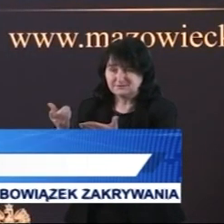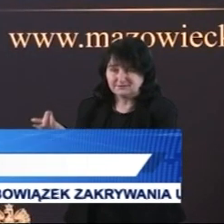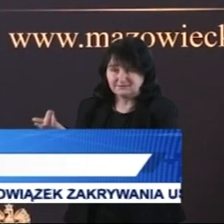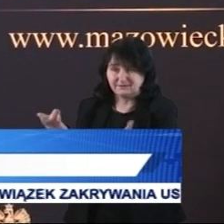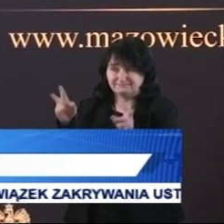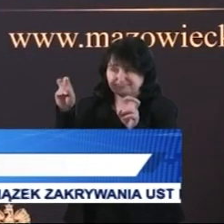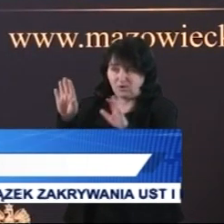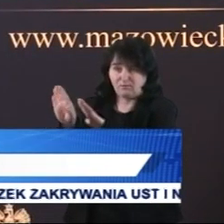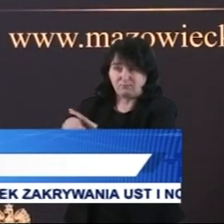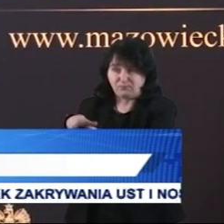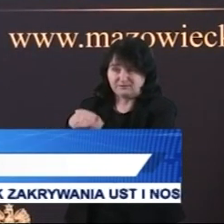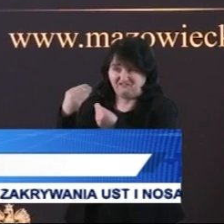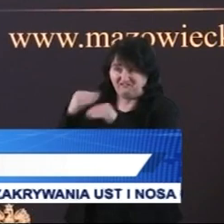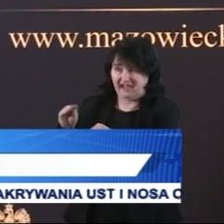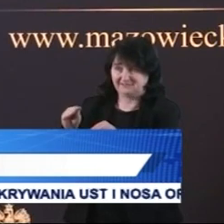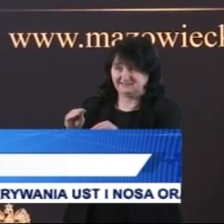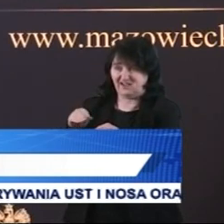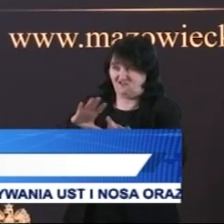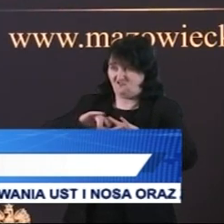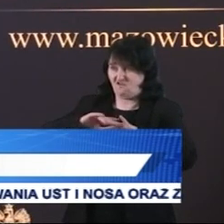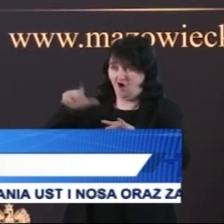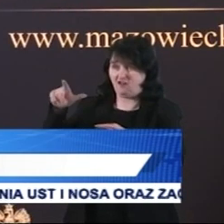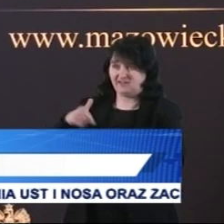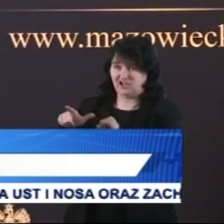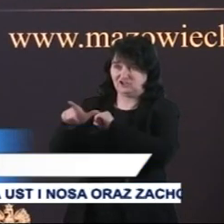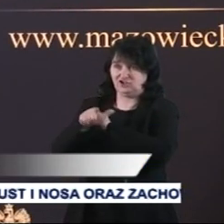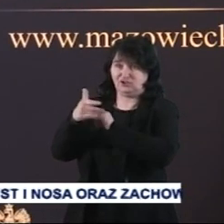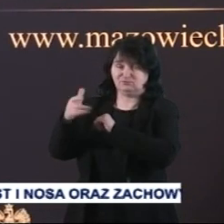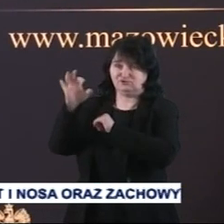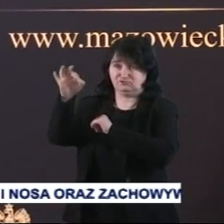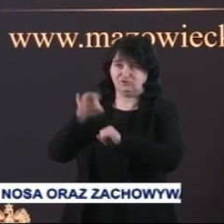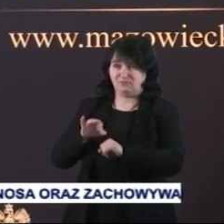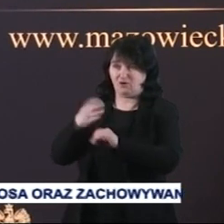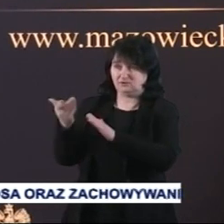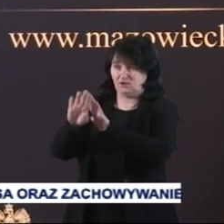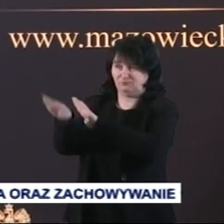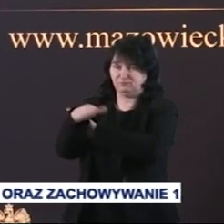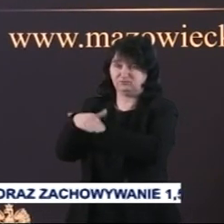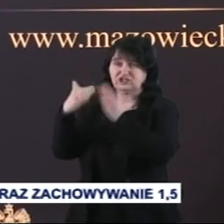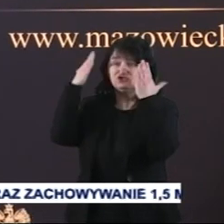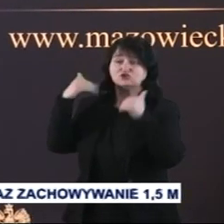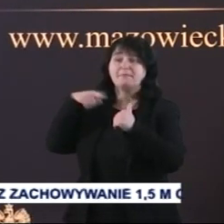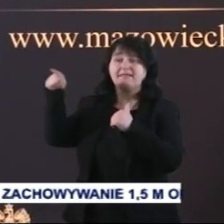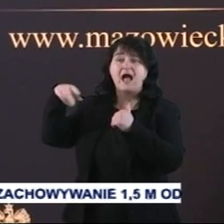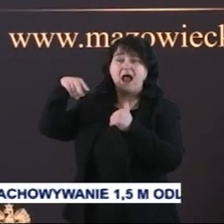w każdym razie w znacznej swojej części, ponad 2/3, w 2/3 pusty szpital na